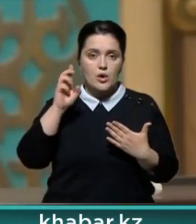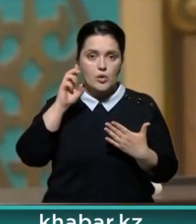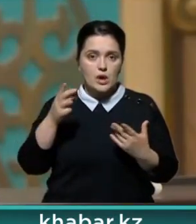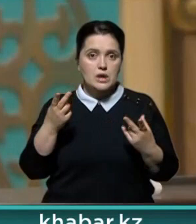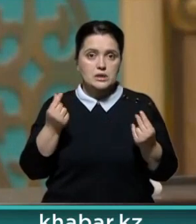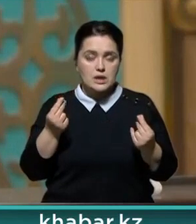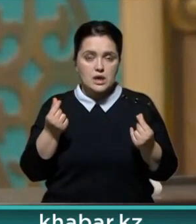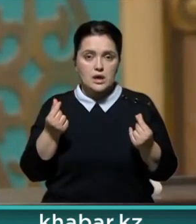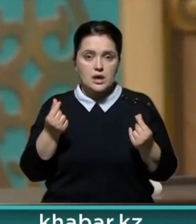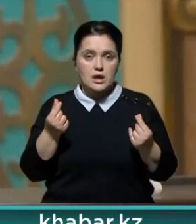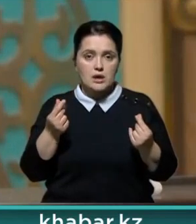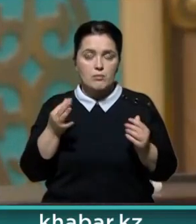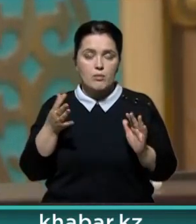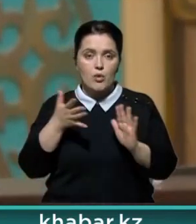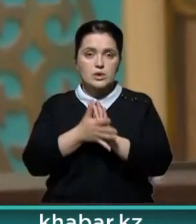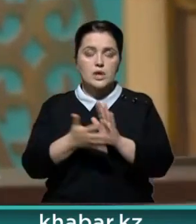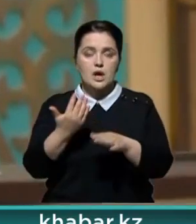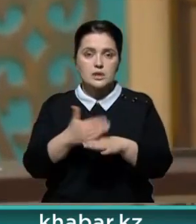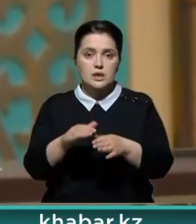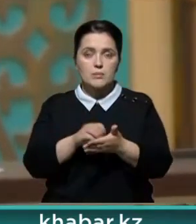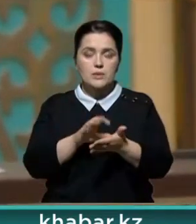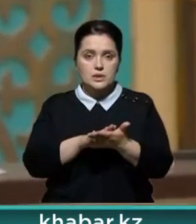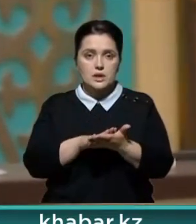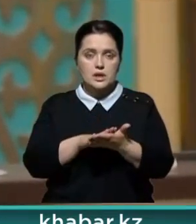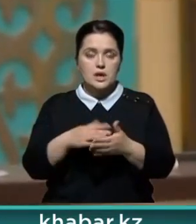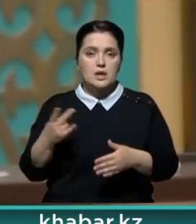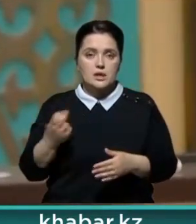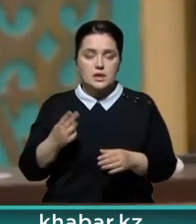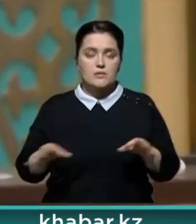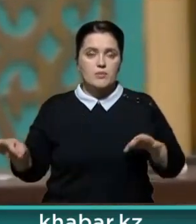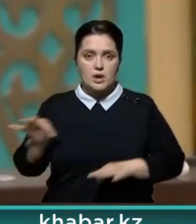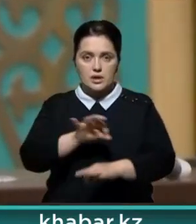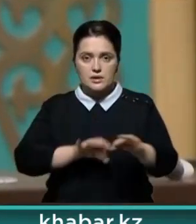государственными деньгами по отдельным показателям отдельных национальных проектов